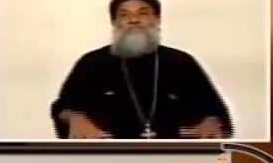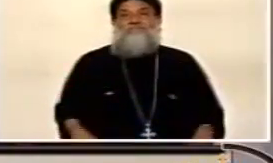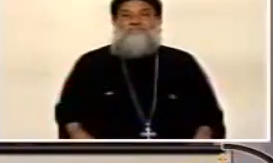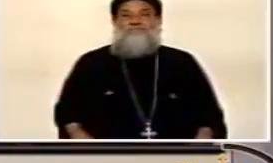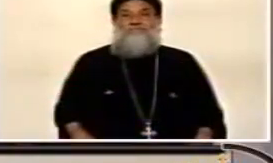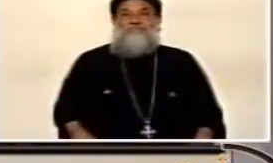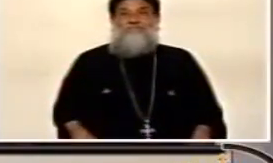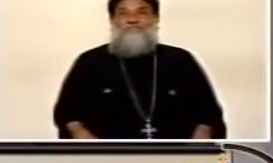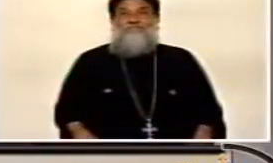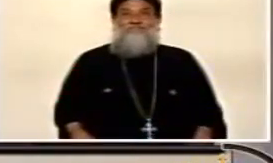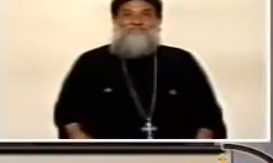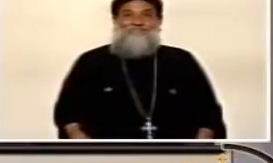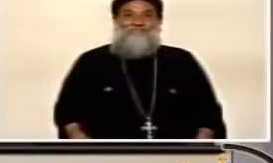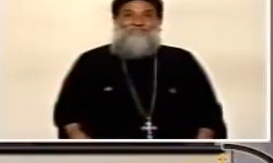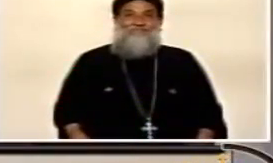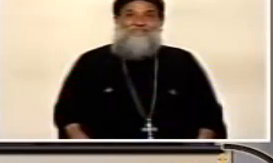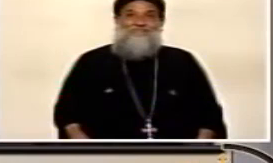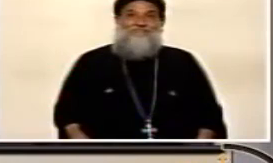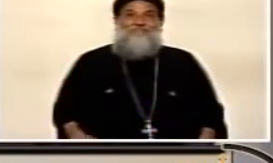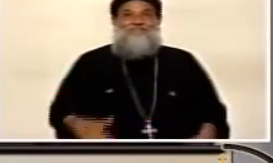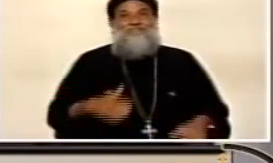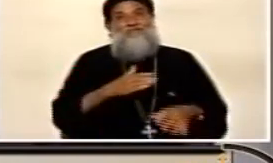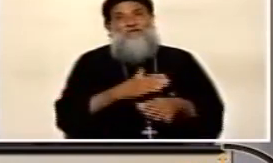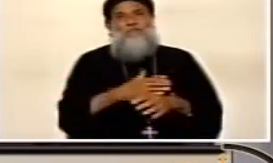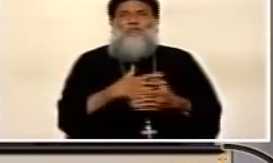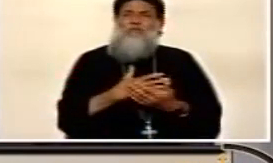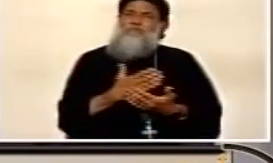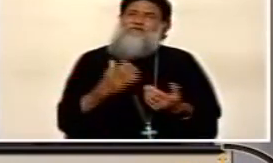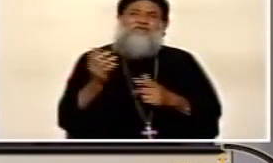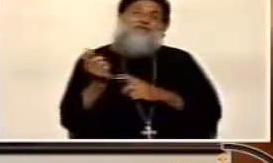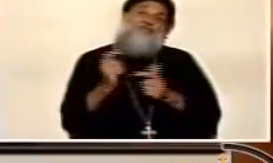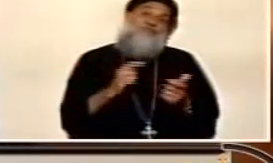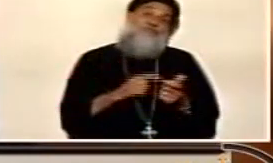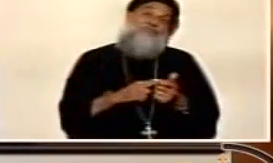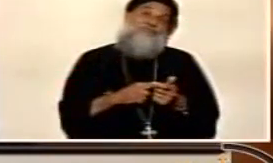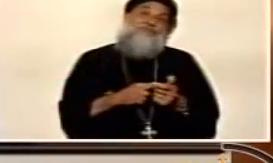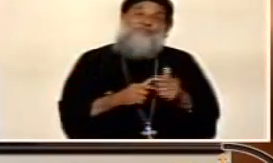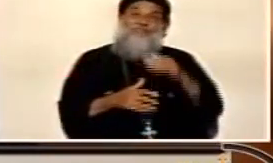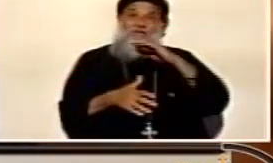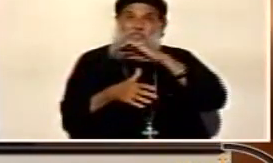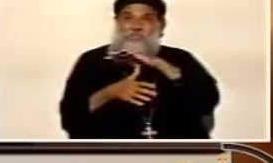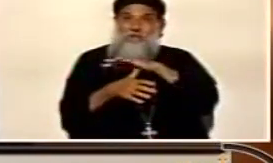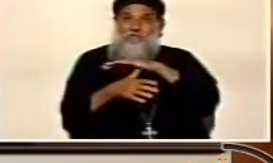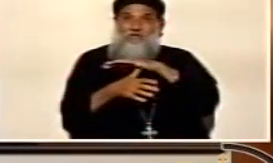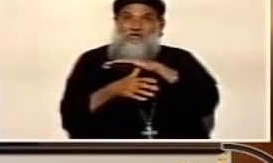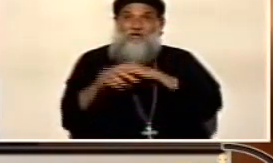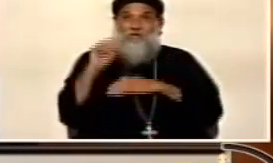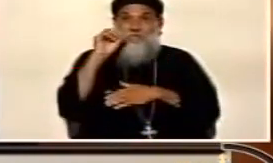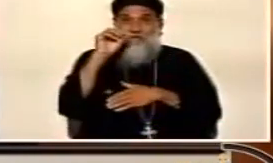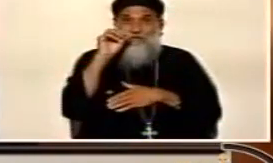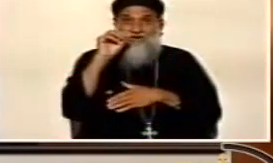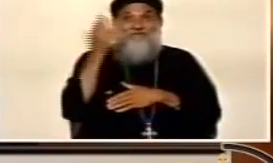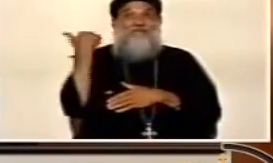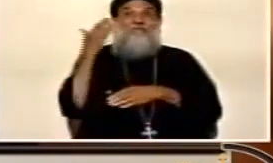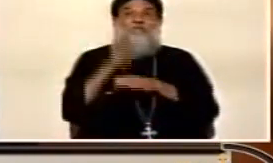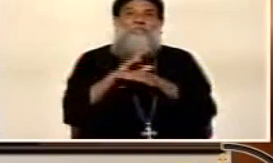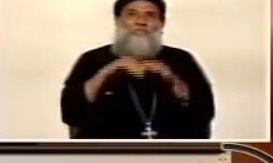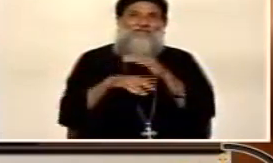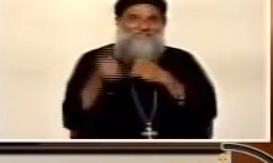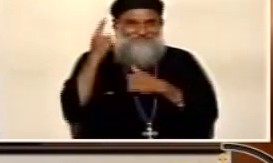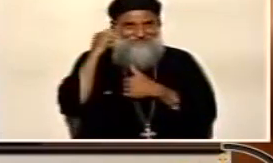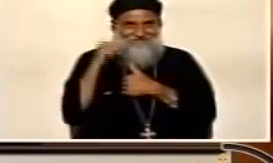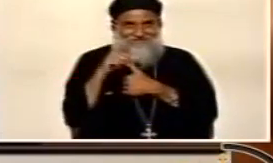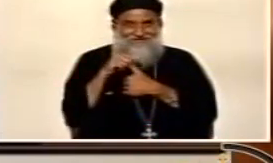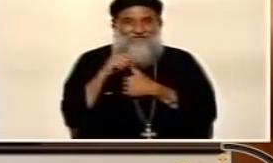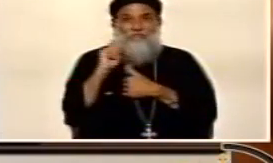سيدنا أخذ ألم وتعب بالظبط. البابا شنودة ربنا يناح نفسه كان دايما يقول